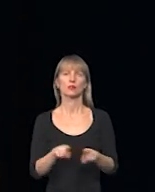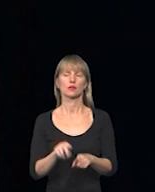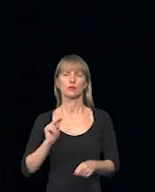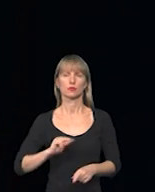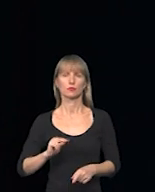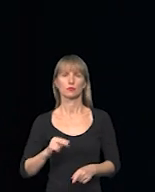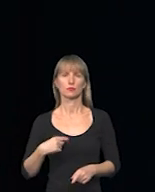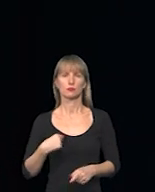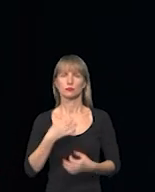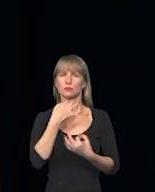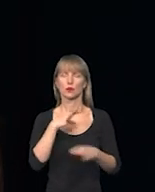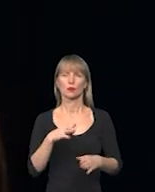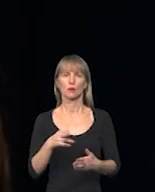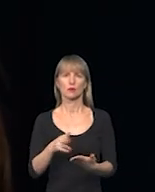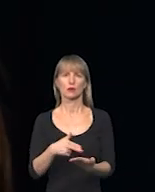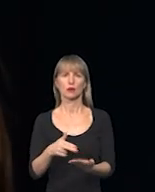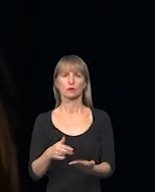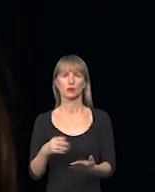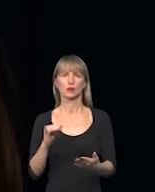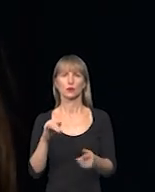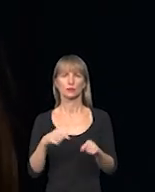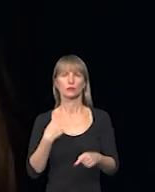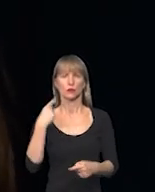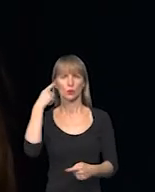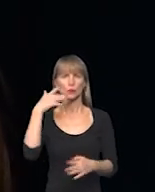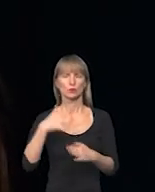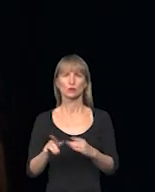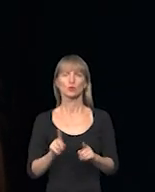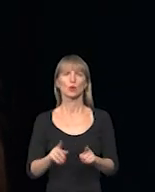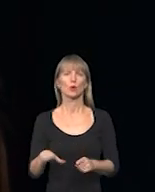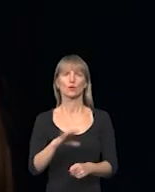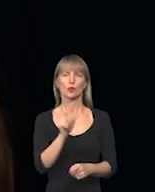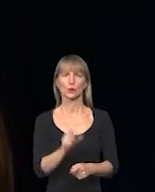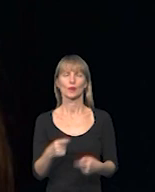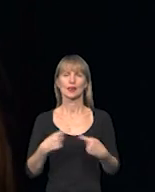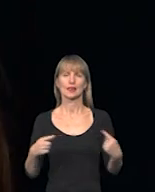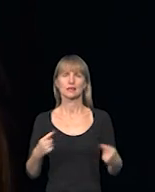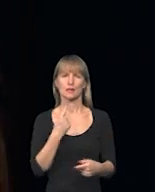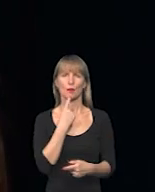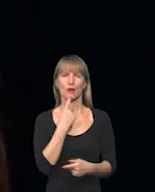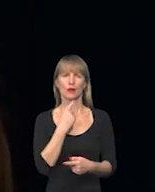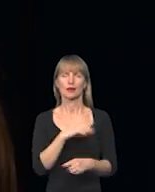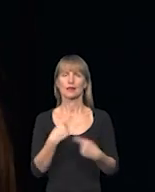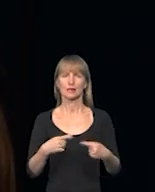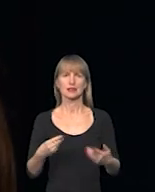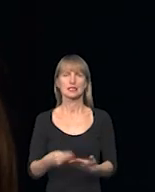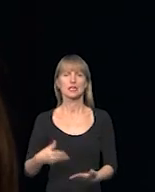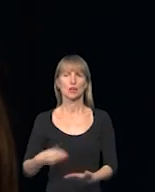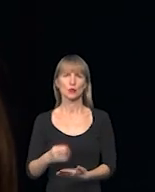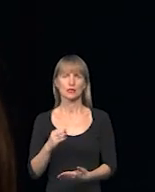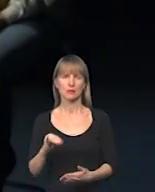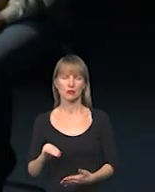не сподобалась палітра. І тут я розумію, що у всіх людей різні смаки, у всіх людей різні цінності,